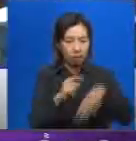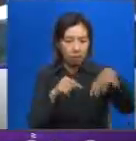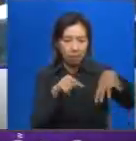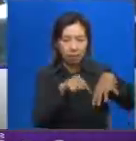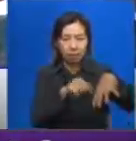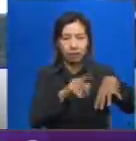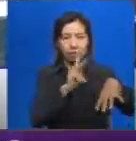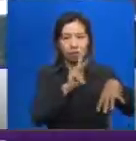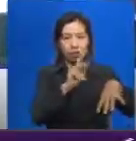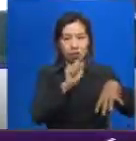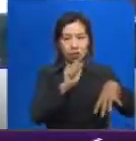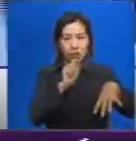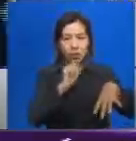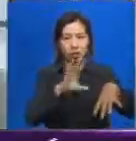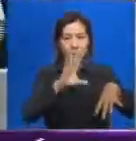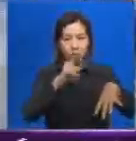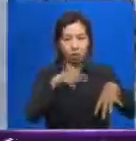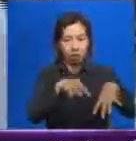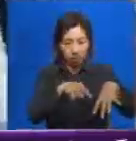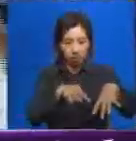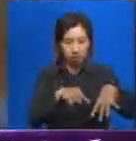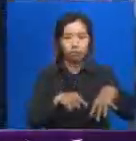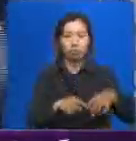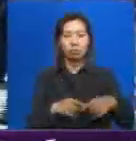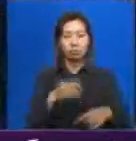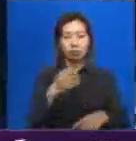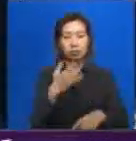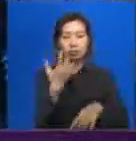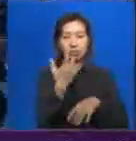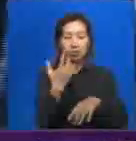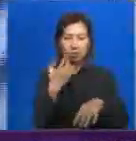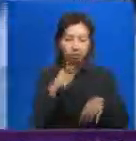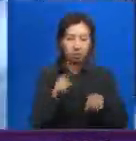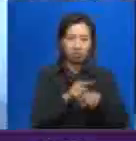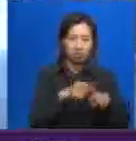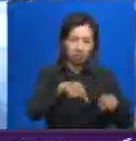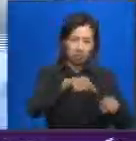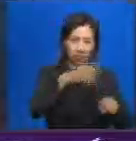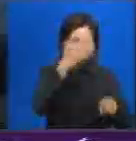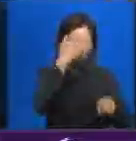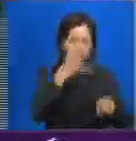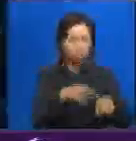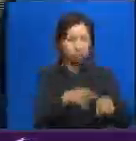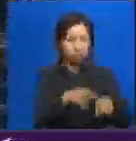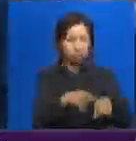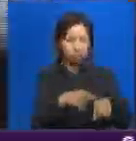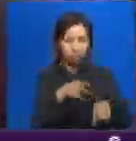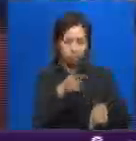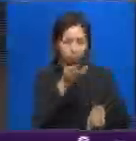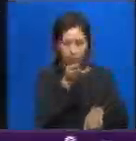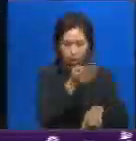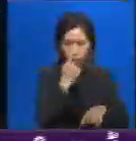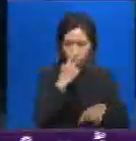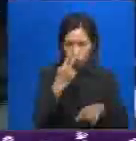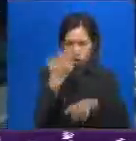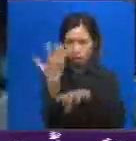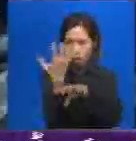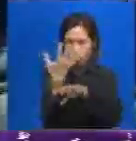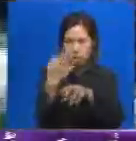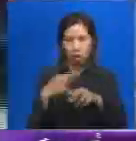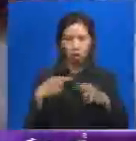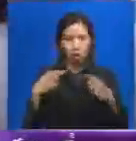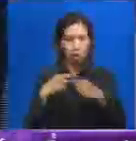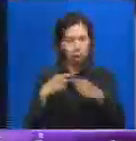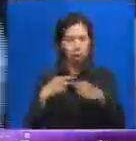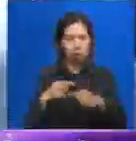เอเชียอัปเดตเนื่องจากเห็นว่าทำผิดมาตรา 37มีเนื้อหาล้มล้างระบอบประชาธิปไตยโดยมีนายไตรรัตน์